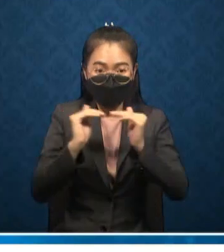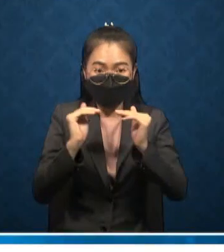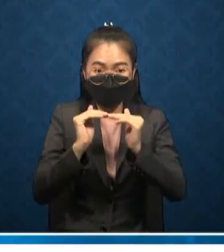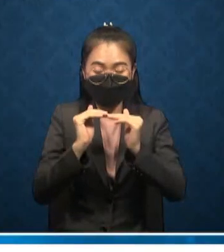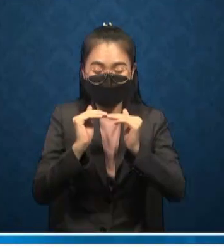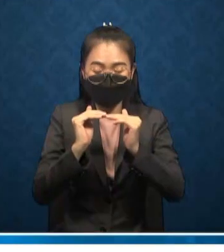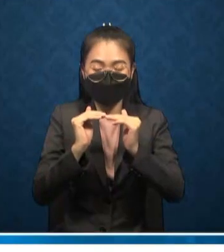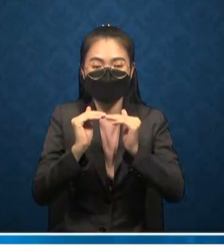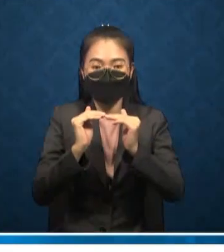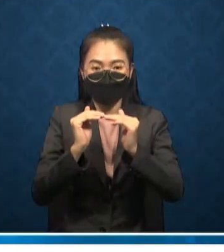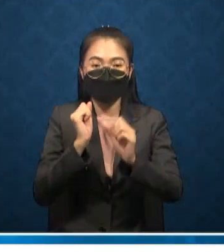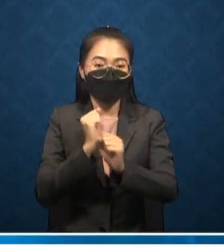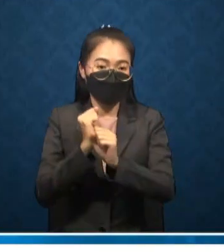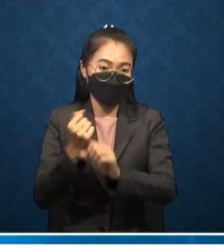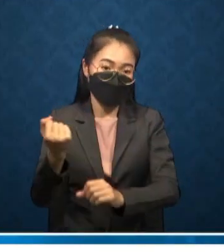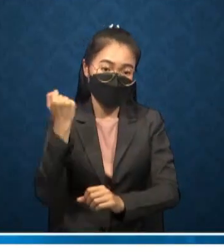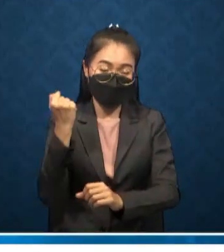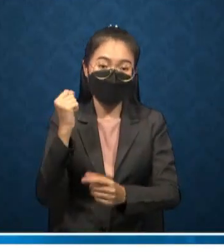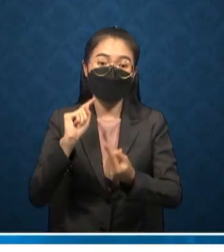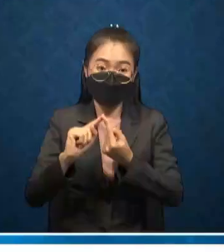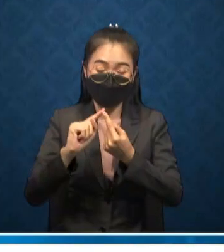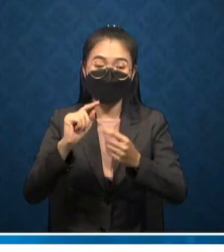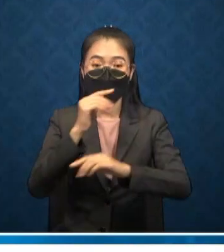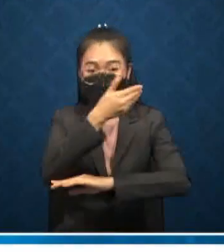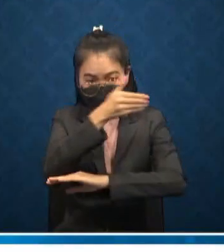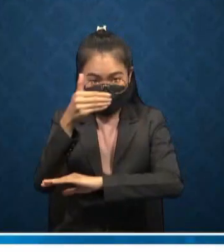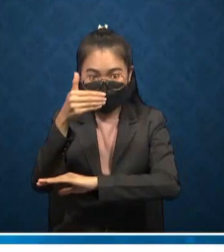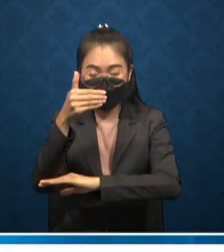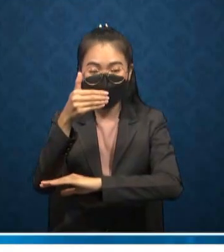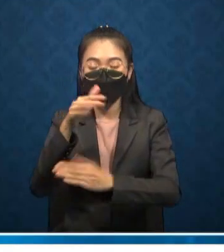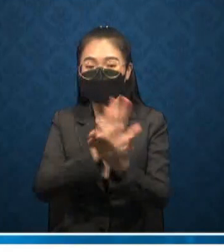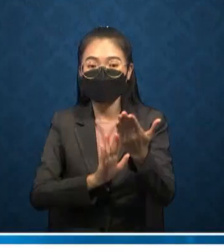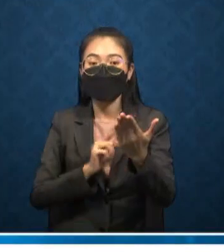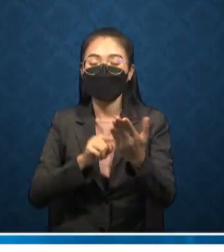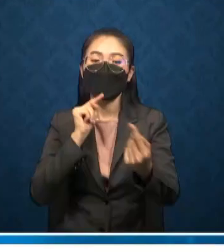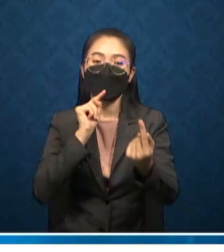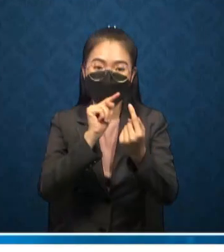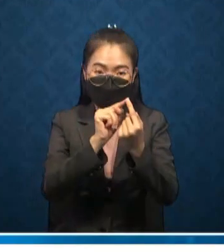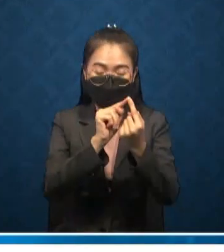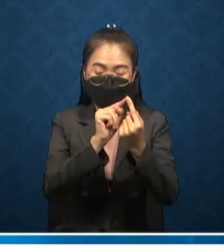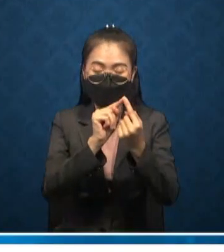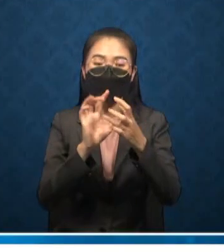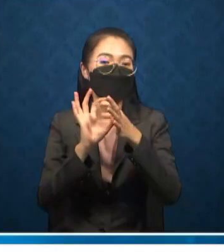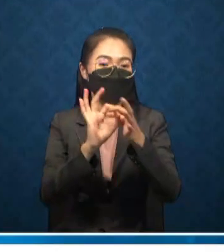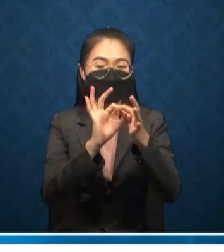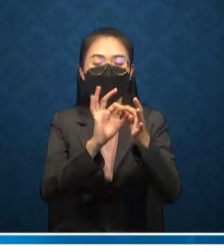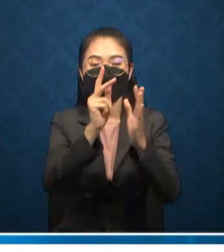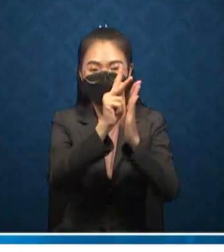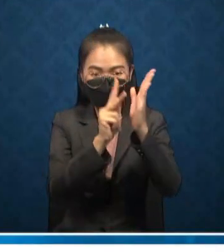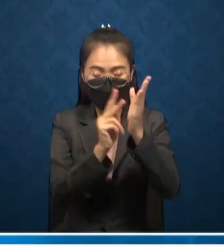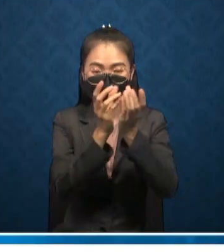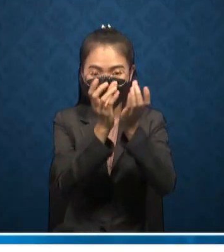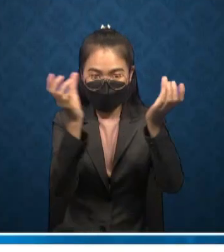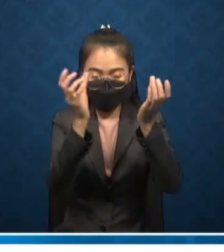เข้มแข็งในระดับประเทศนะคะสอดคล้องกับรัฐธรรมนูญ2560ใน